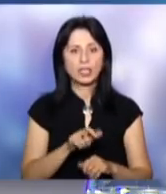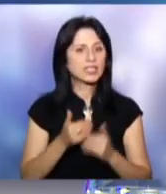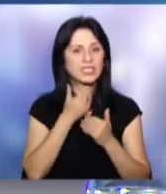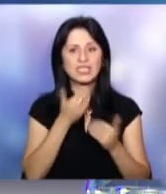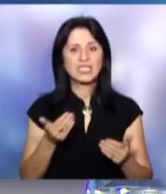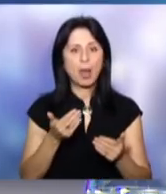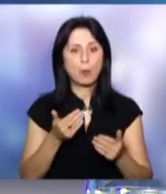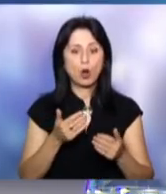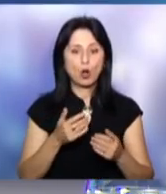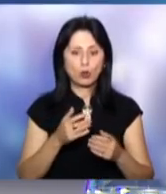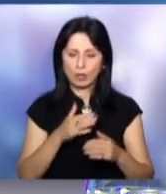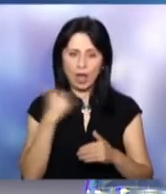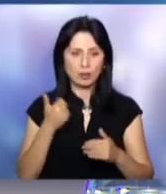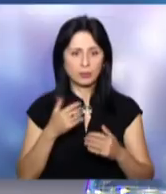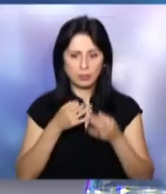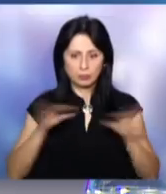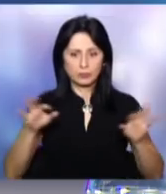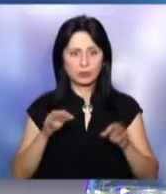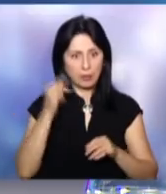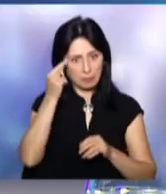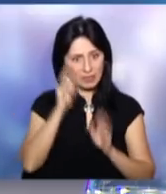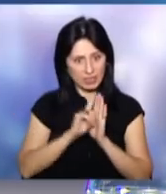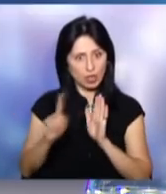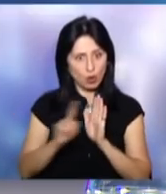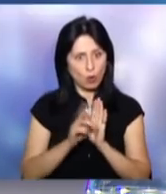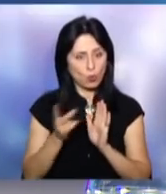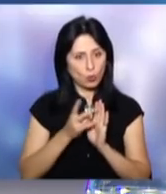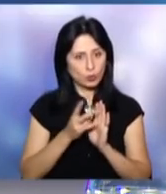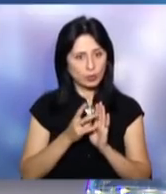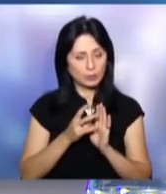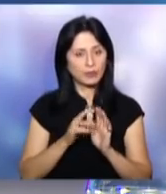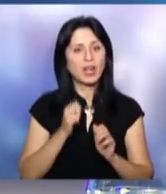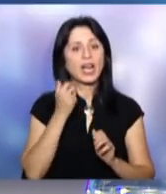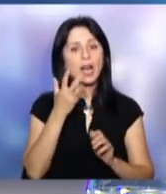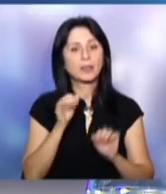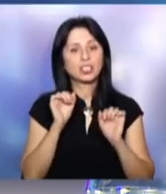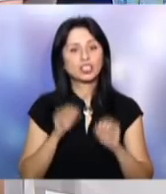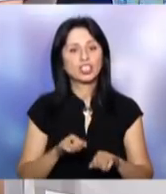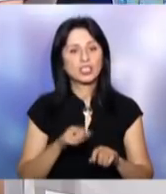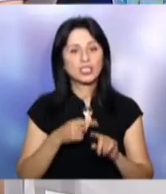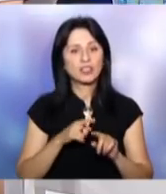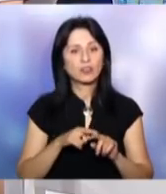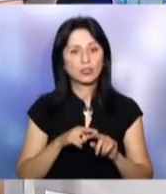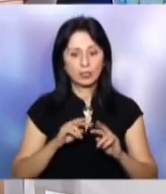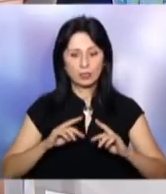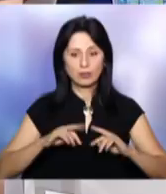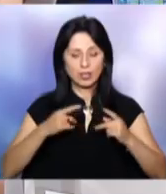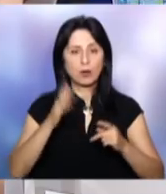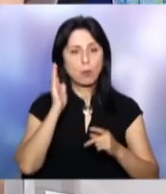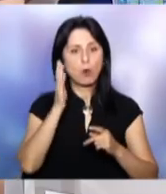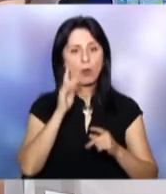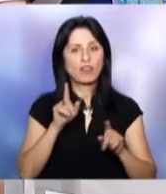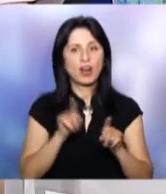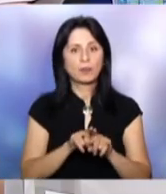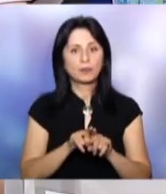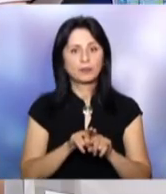საბოლოოდ გათავისუფლდეს ამისგან, თუნდაც ფსიქოთერაპიის დახმარებით. და რამდენად შეიძლება ის გადაიზარდოს მომავალში, აი